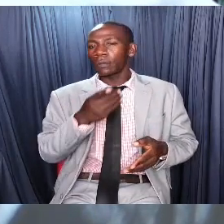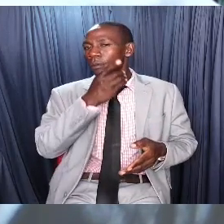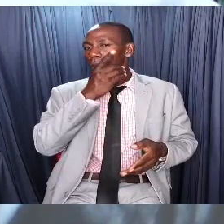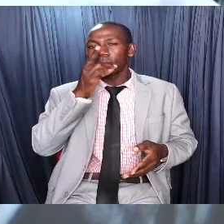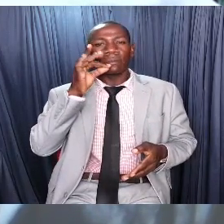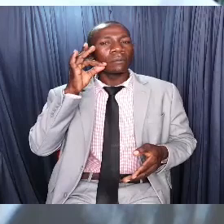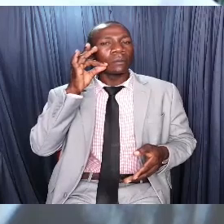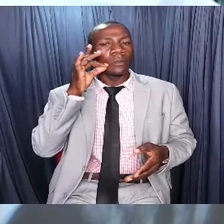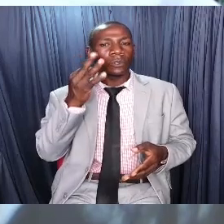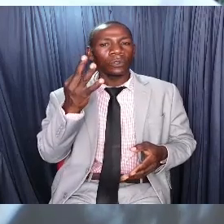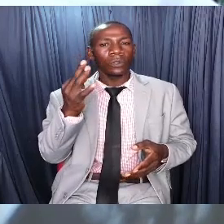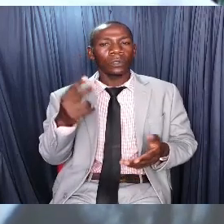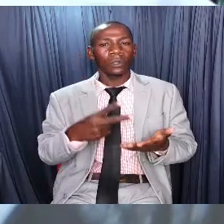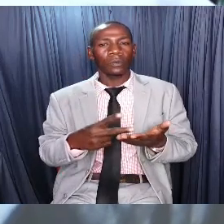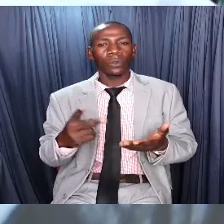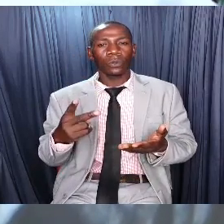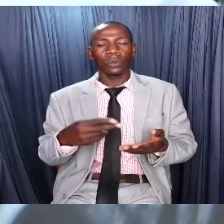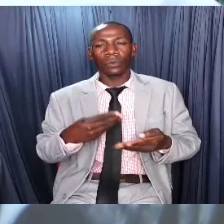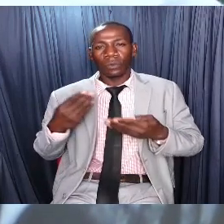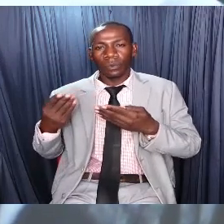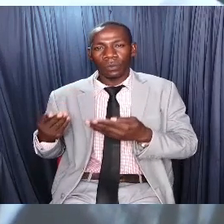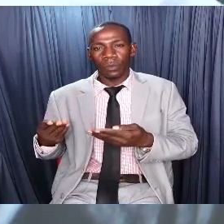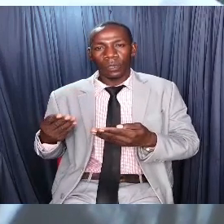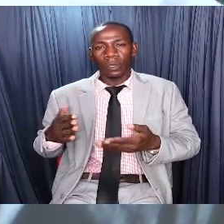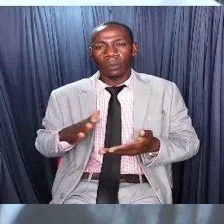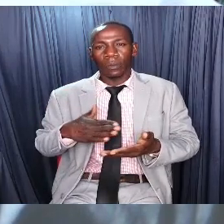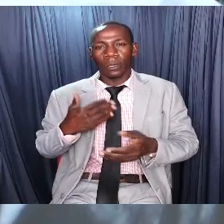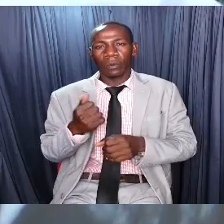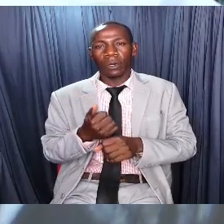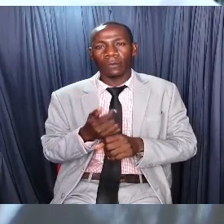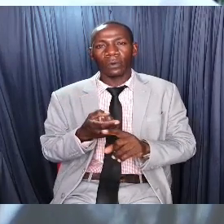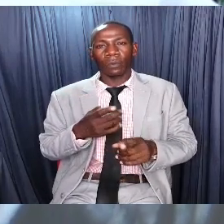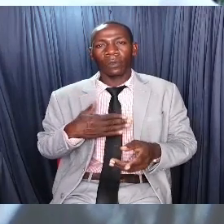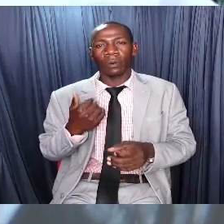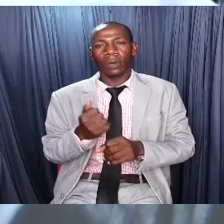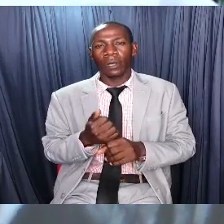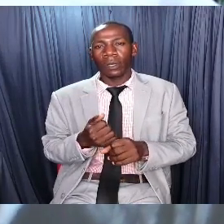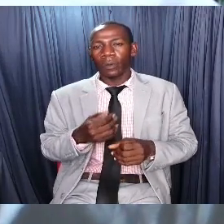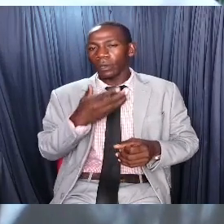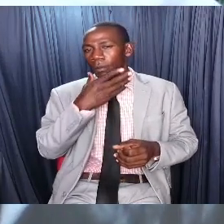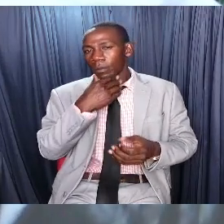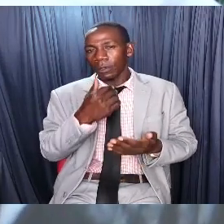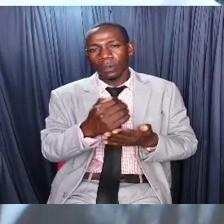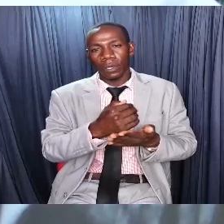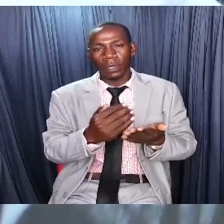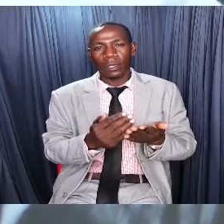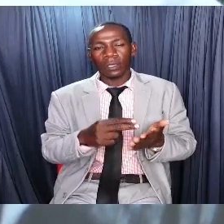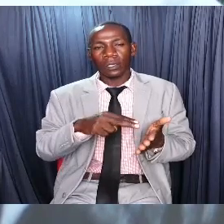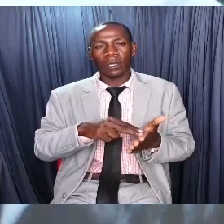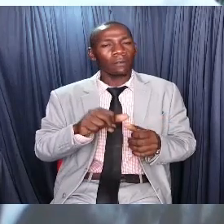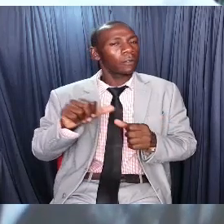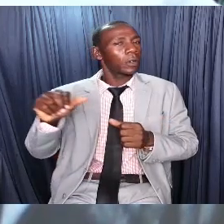mara mbili kwa juma, hutoa zaka katika mapato yangu yote. Lakini yule mtoza ushuru alisimama